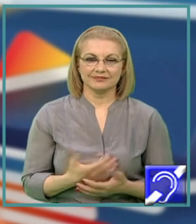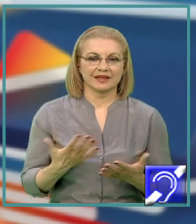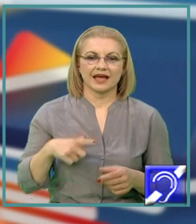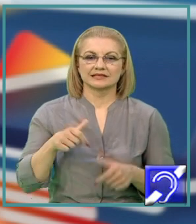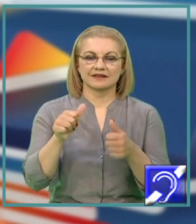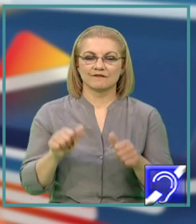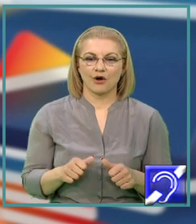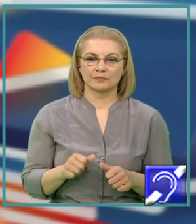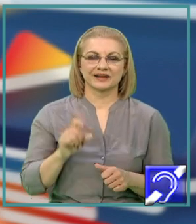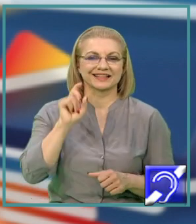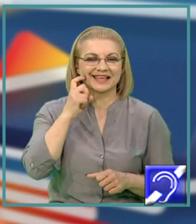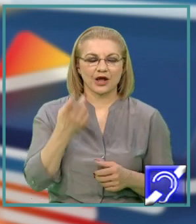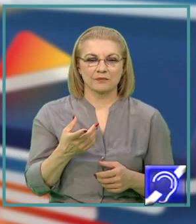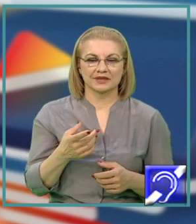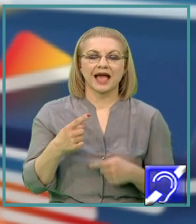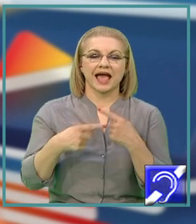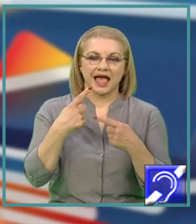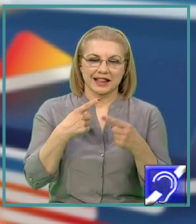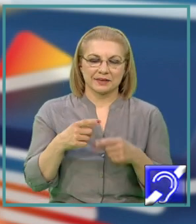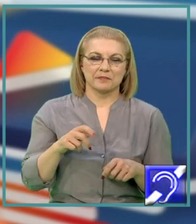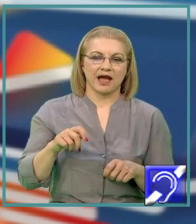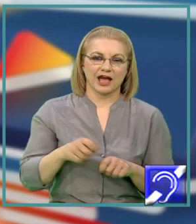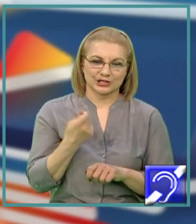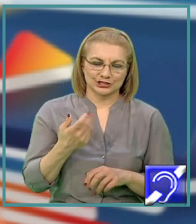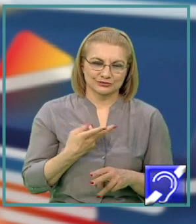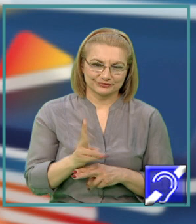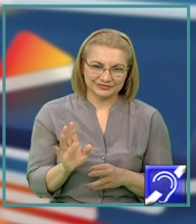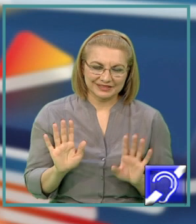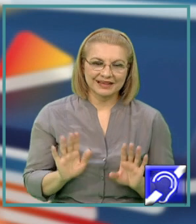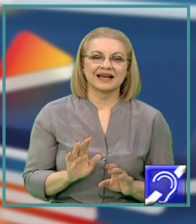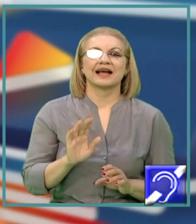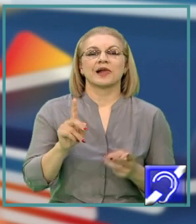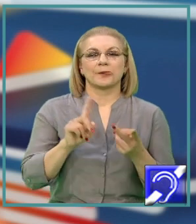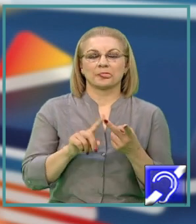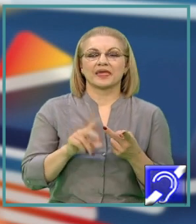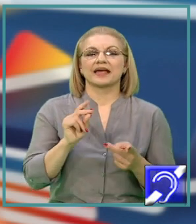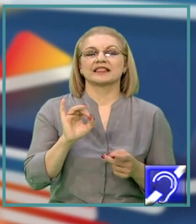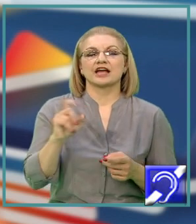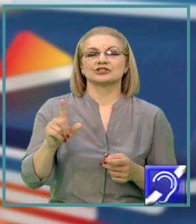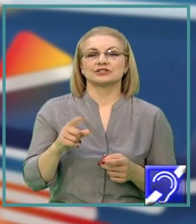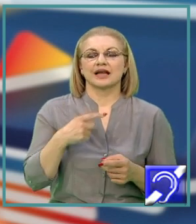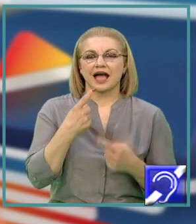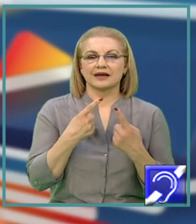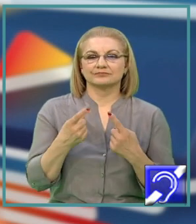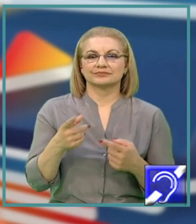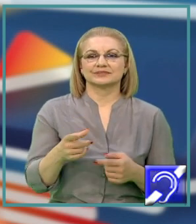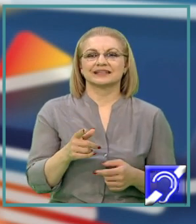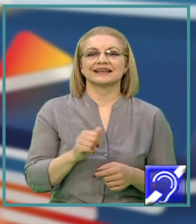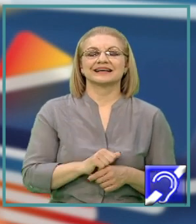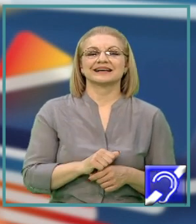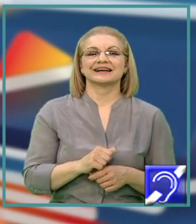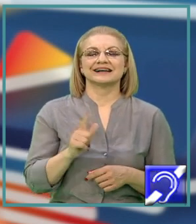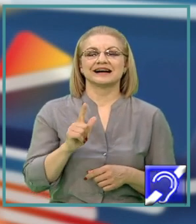Comicul de limbaj, da? Chiriachița se exprimă rău, Dacia folosește un adjectiv incorrect, giggle în loc de